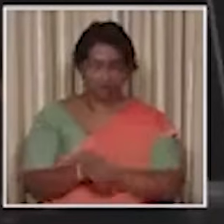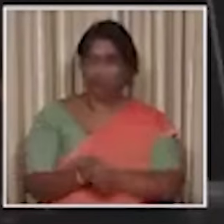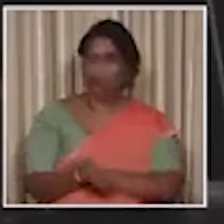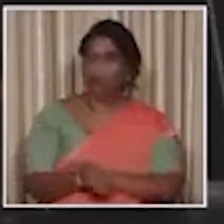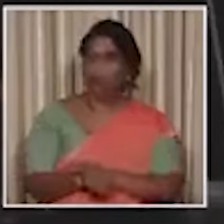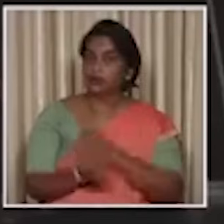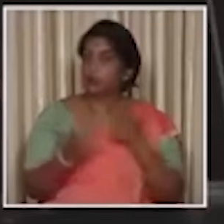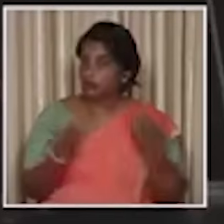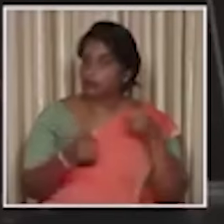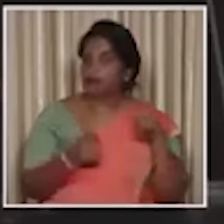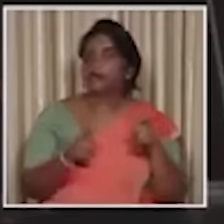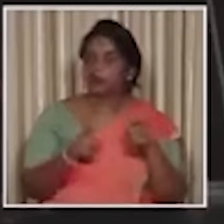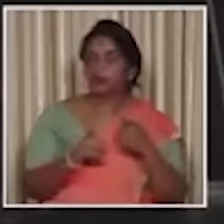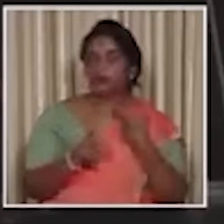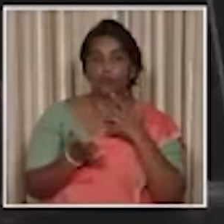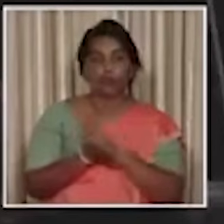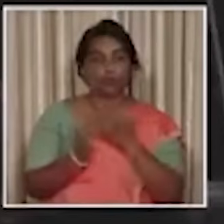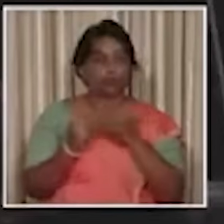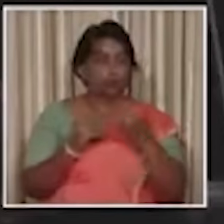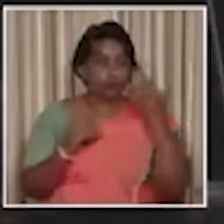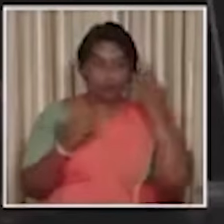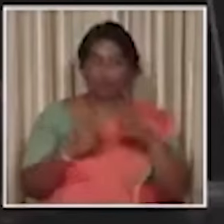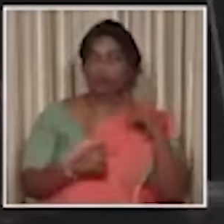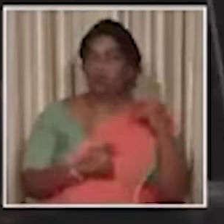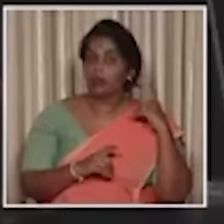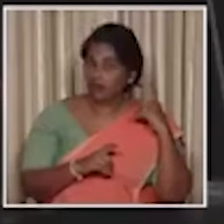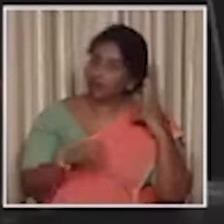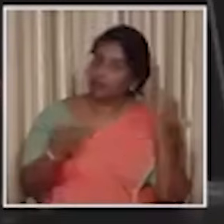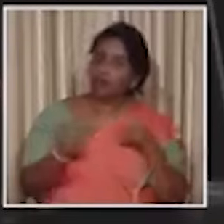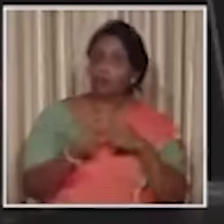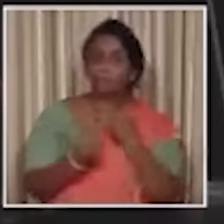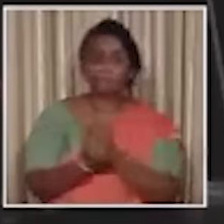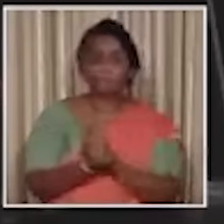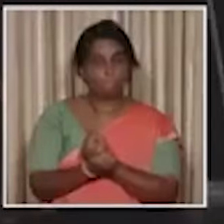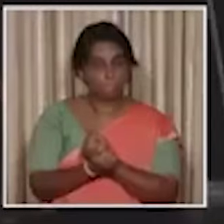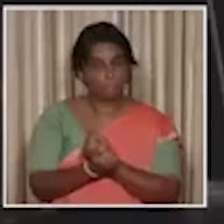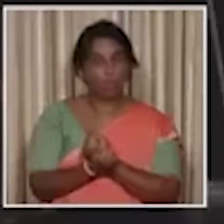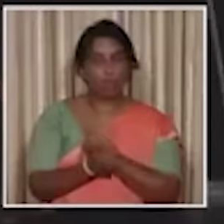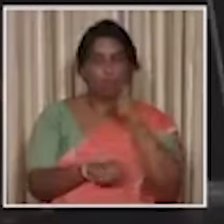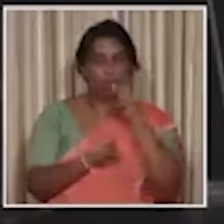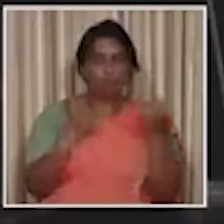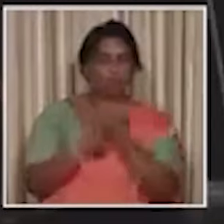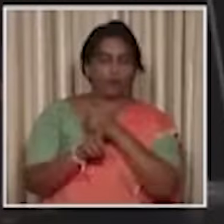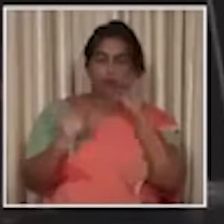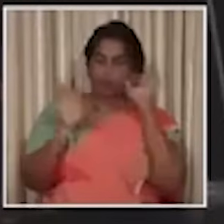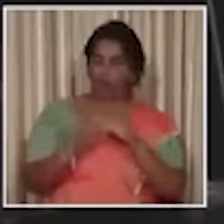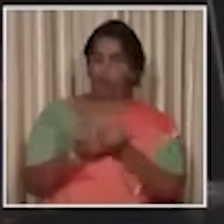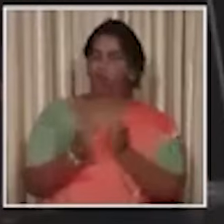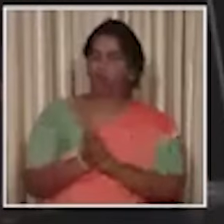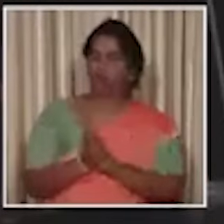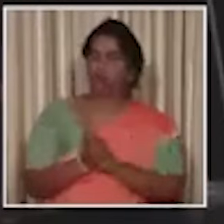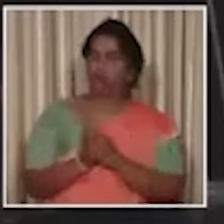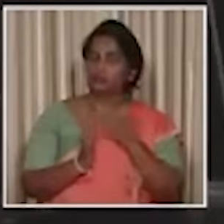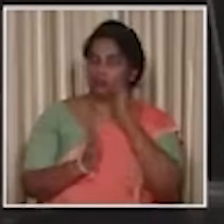நினைவேந்தல் நிகழ்வுகளை இராணுவ தலையீடுகளோ போலீசாரின் அச்சுறுத்தல்களோ அற்று அமைதியான வழியில் கடைபிடிப்பதற்கு வழிவகை செய்ய வேண்டும்